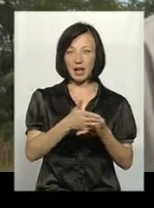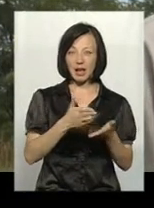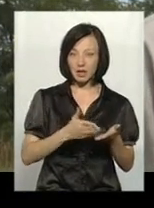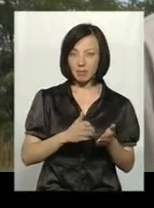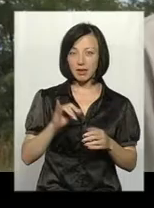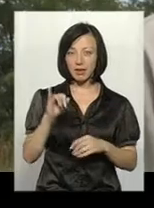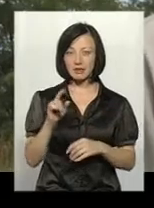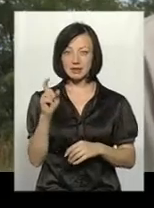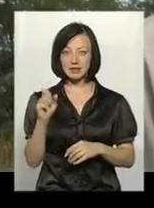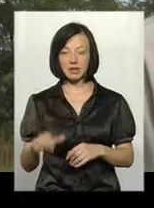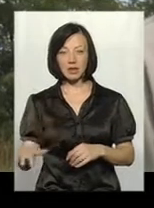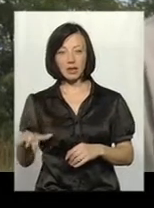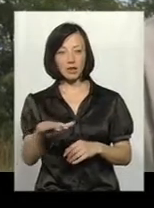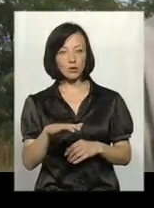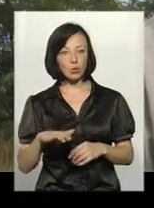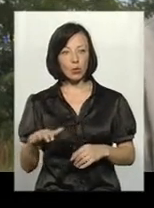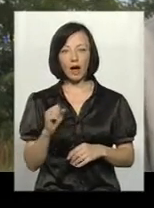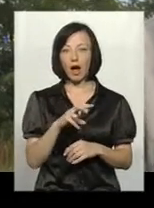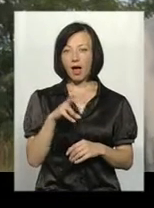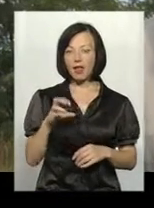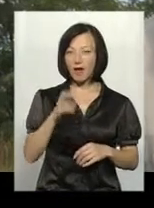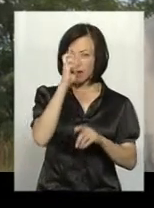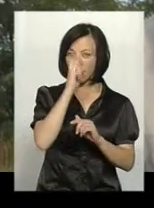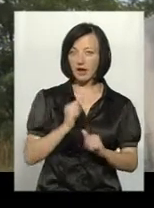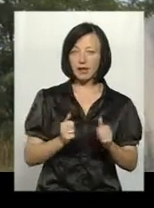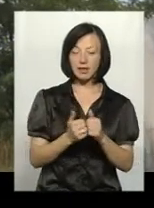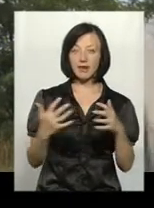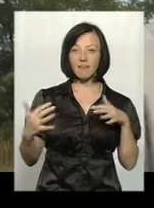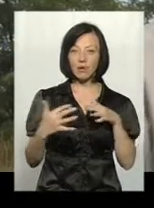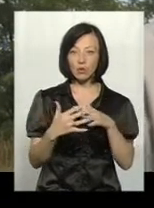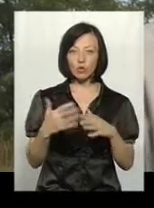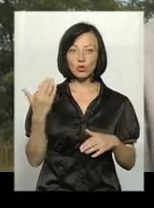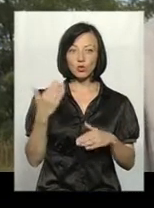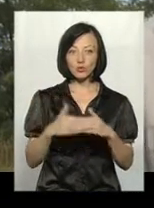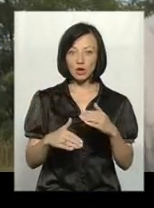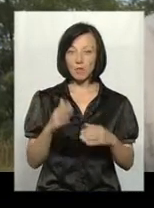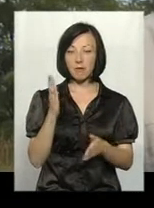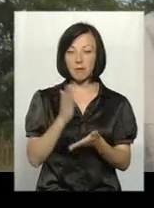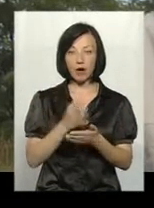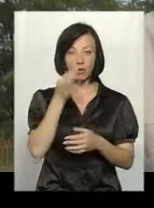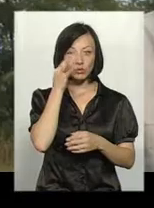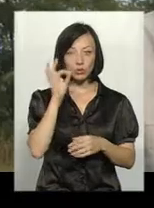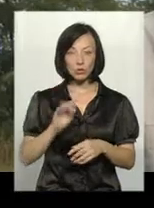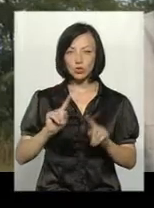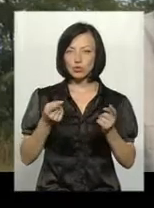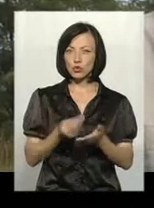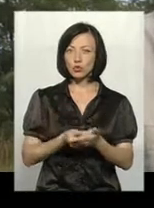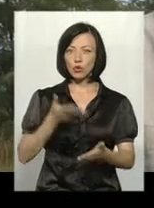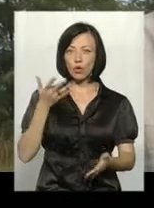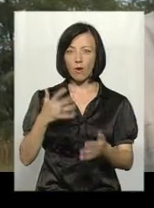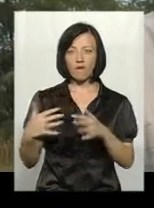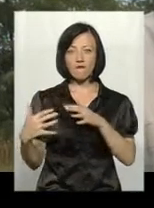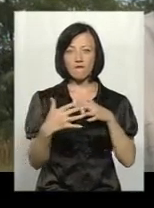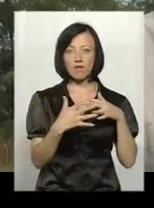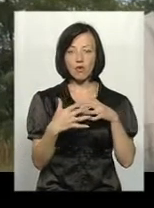територію. Але ті, що країни, які воюють, вони вже дійшли практики, що дуже дорого